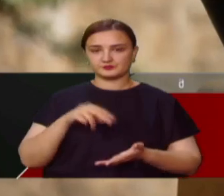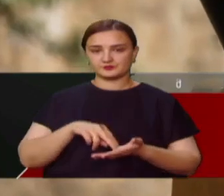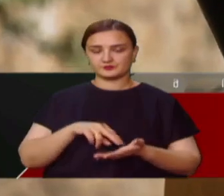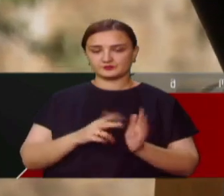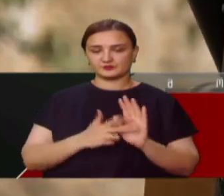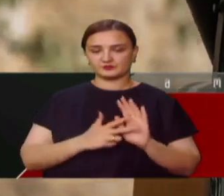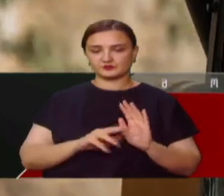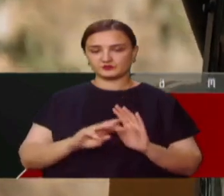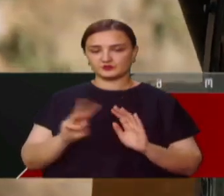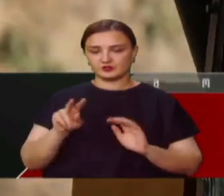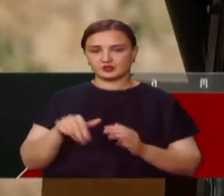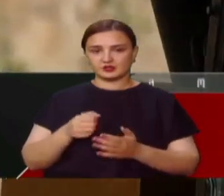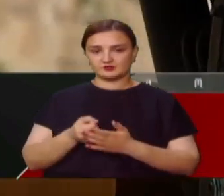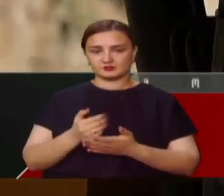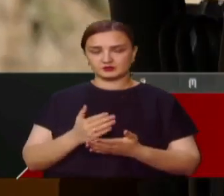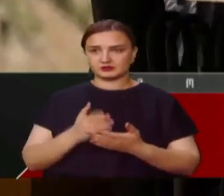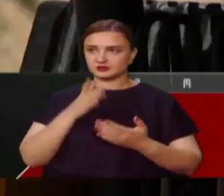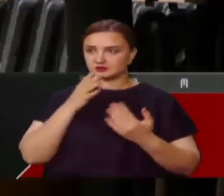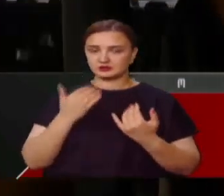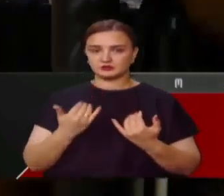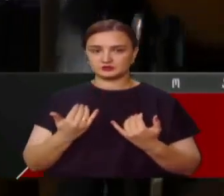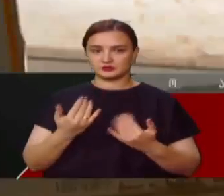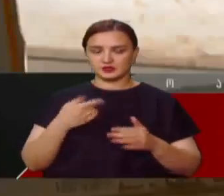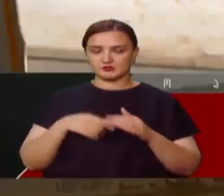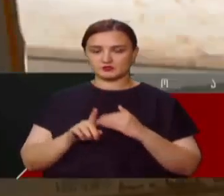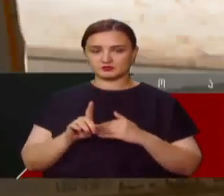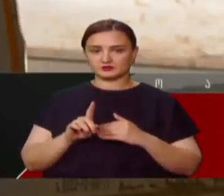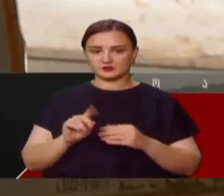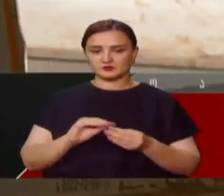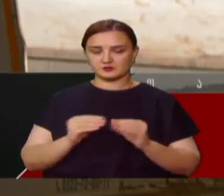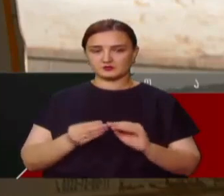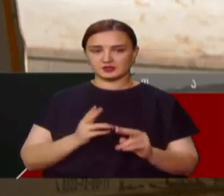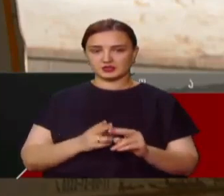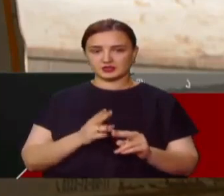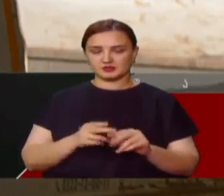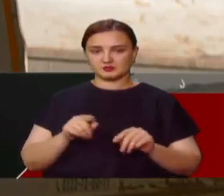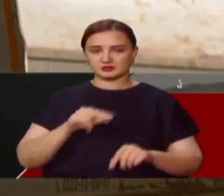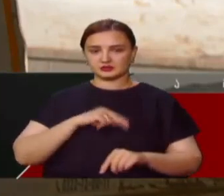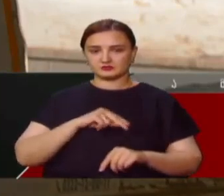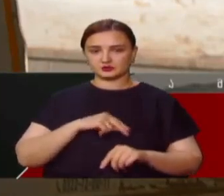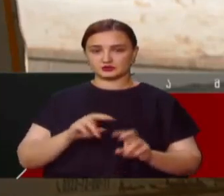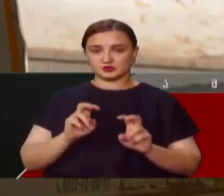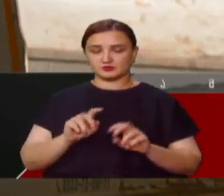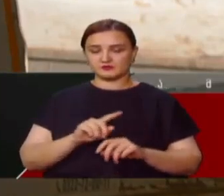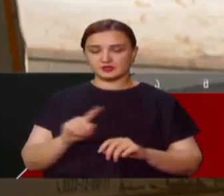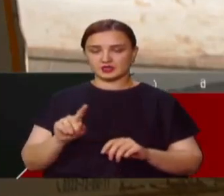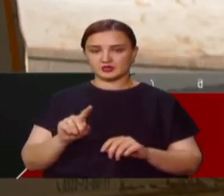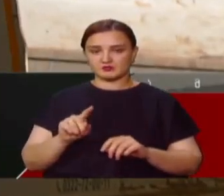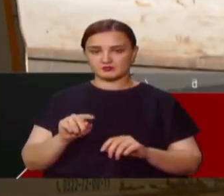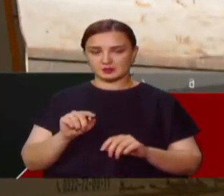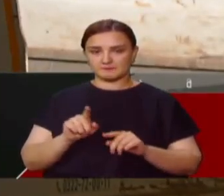80 მილიონ ლარამდე არის. სეზონი და გამომდინარე გარკვეულწილად ფერხდება აღნიშნული სამუშაოები, მაგრამ პროგრესი